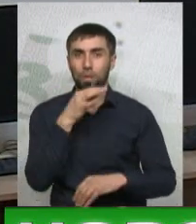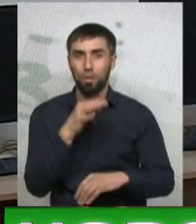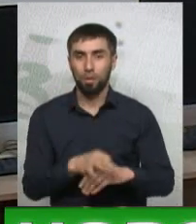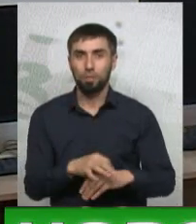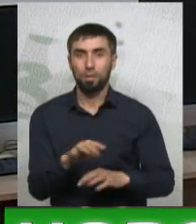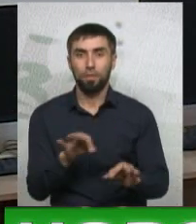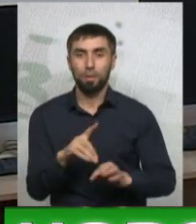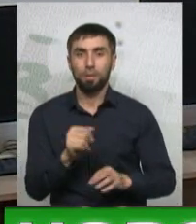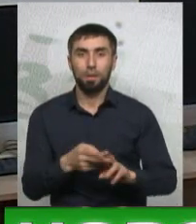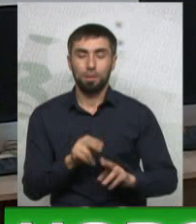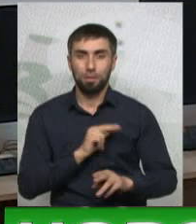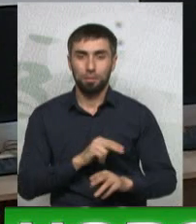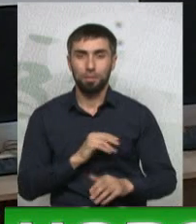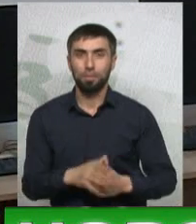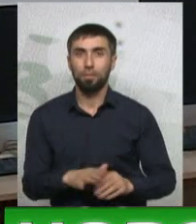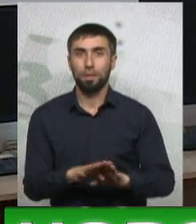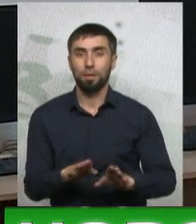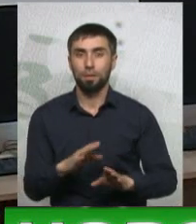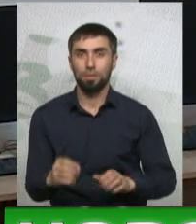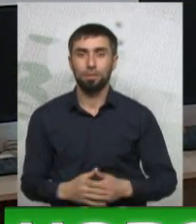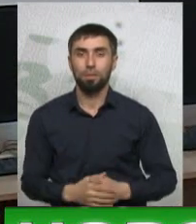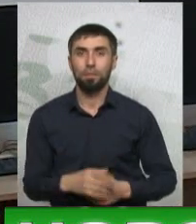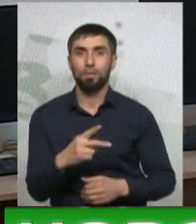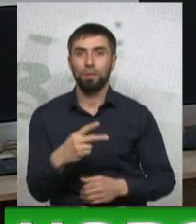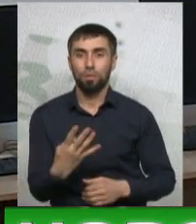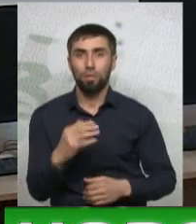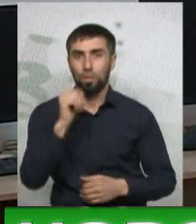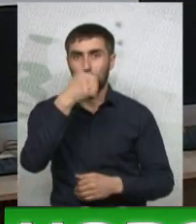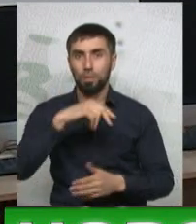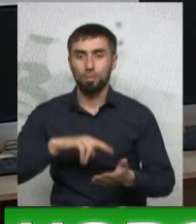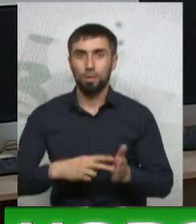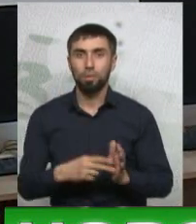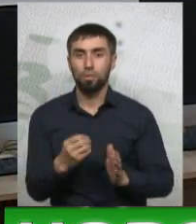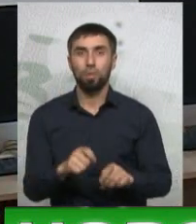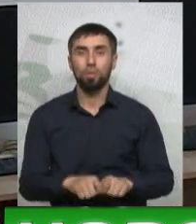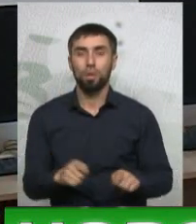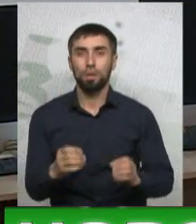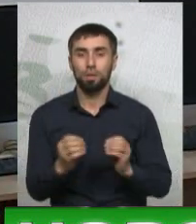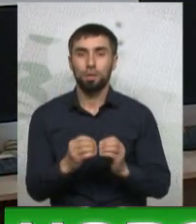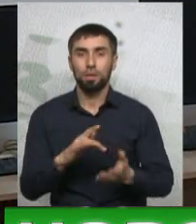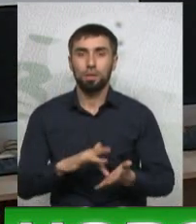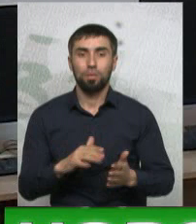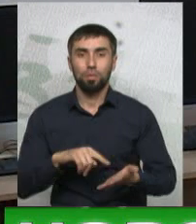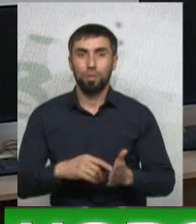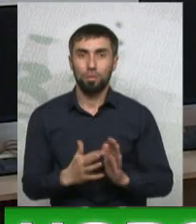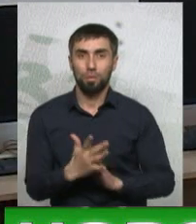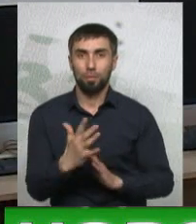ответственные определены за эту работу. Также в 2024 году планируется еще создание 10 центров точка